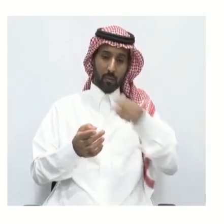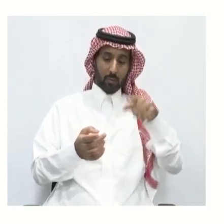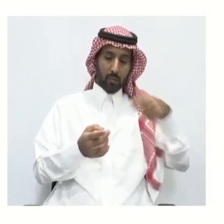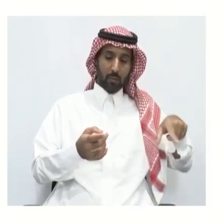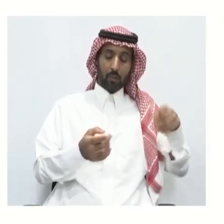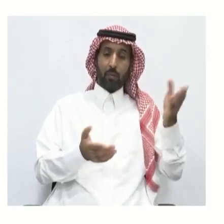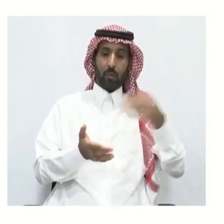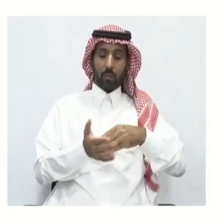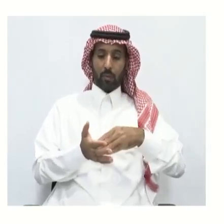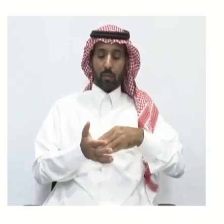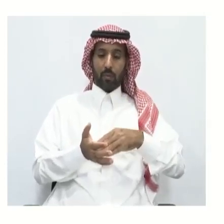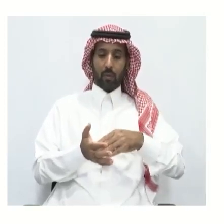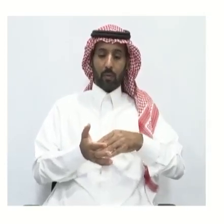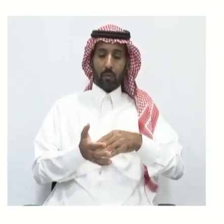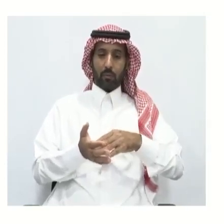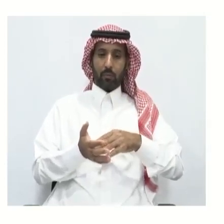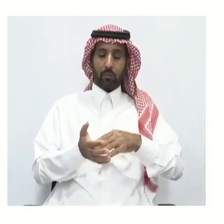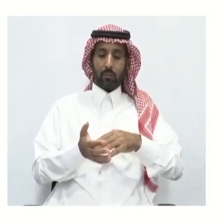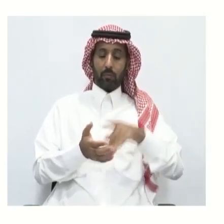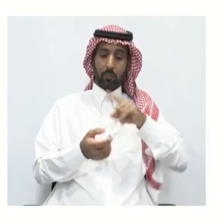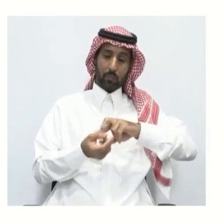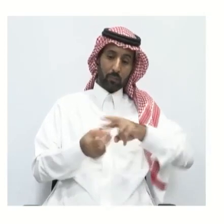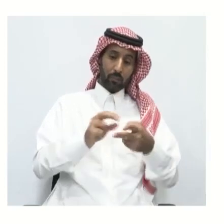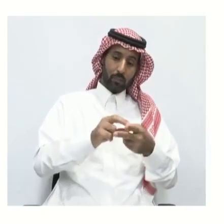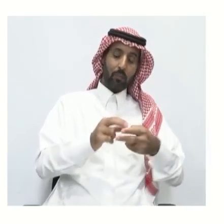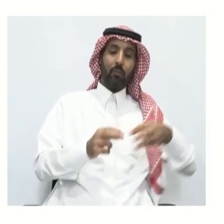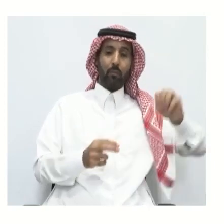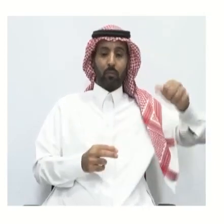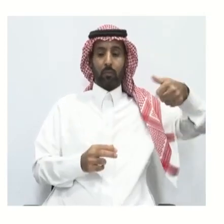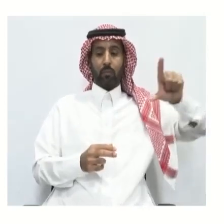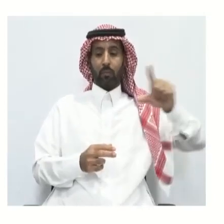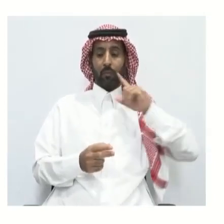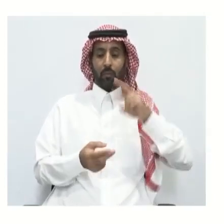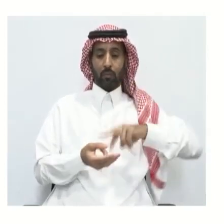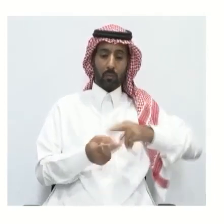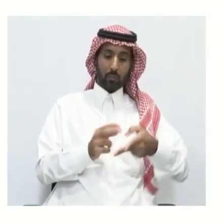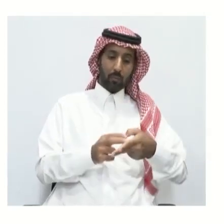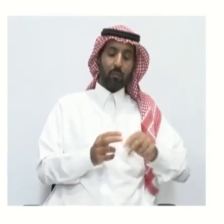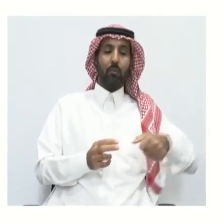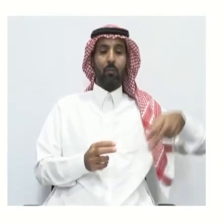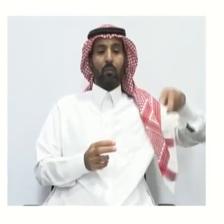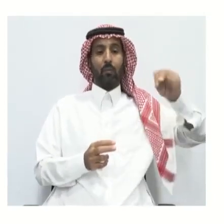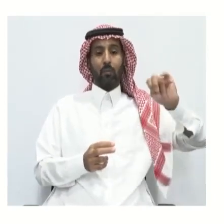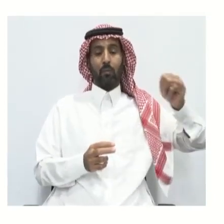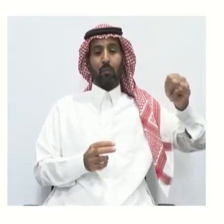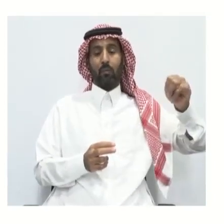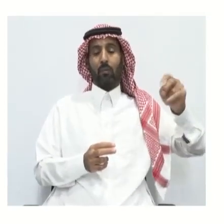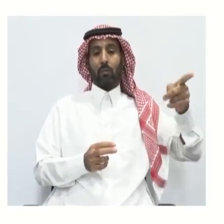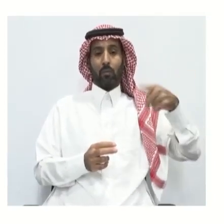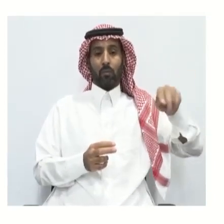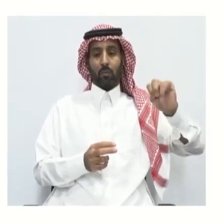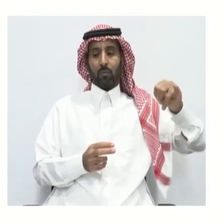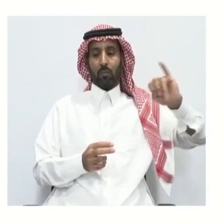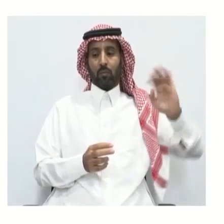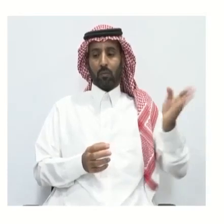المتكرر وهنا سنقوم بتحويل مولات الزنك الى مولات يوديد الزنك طبعا بالضرب واحد على واحد